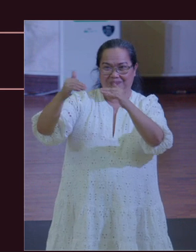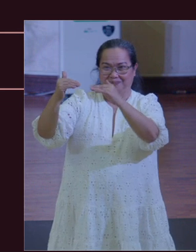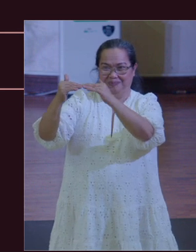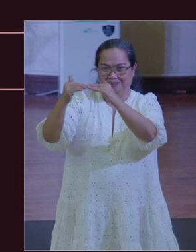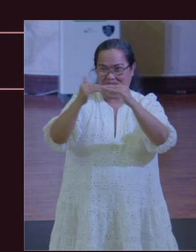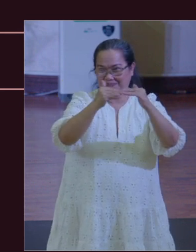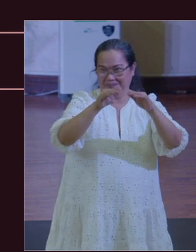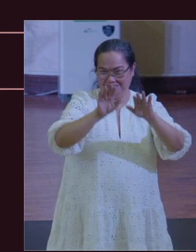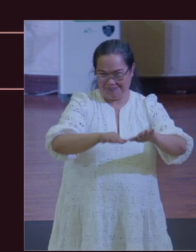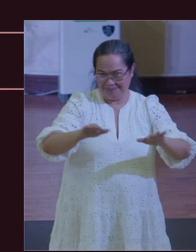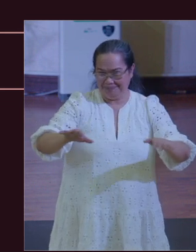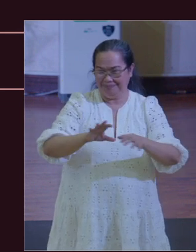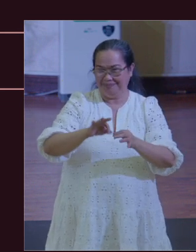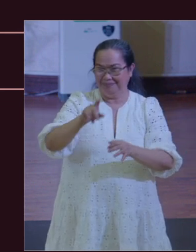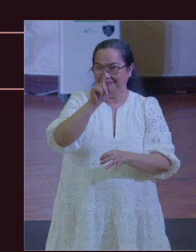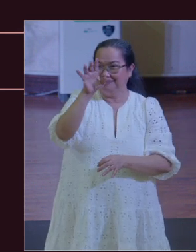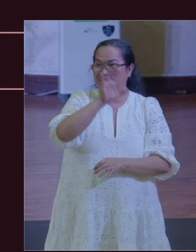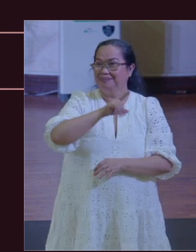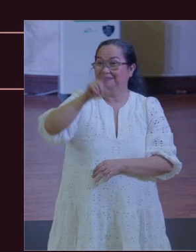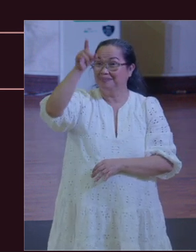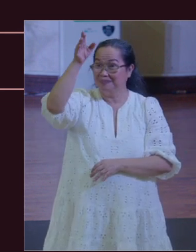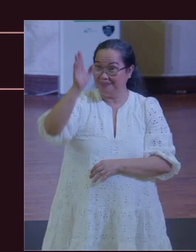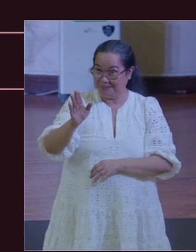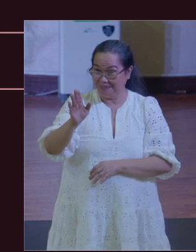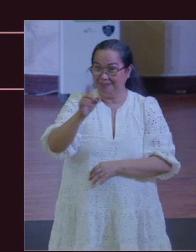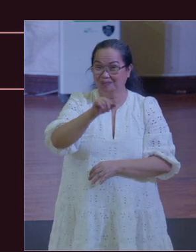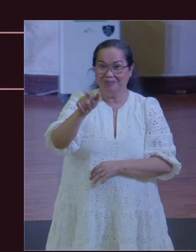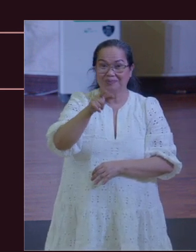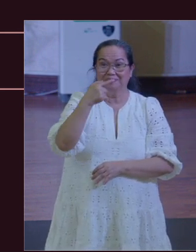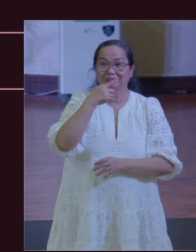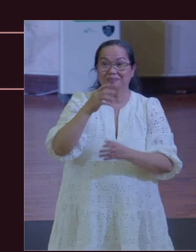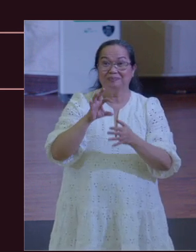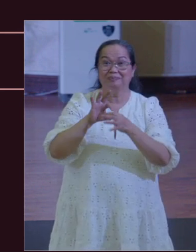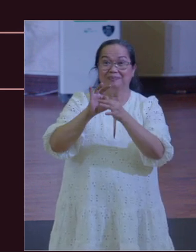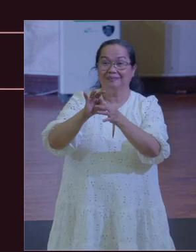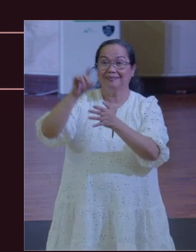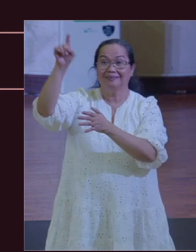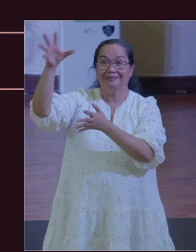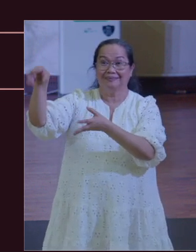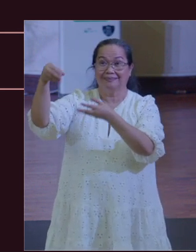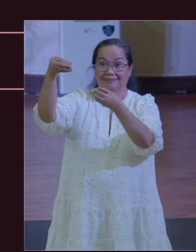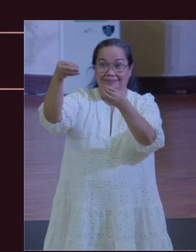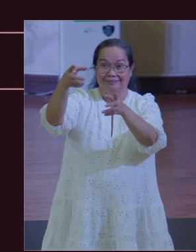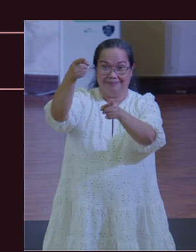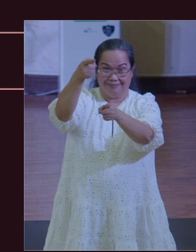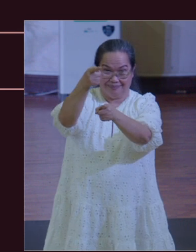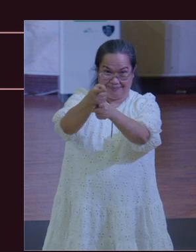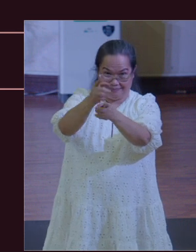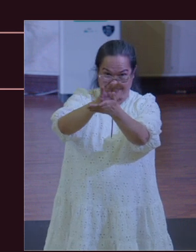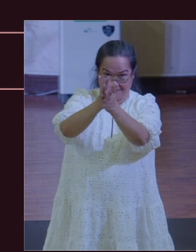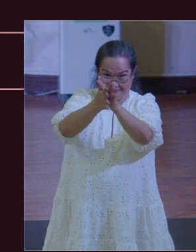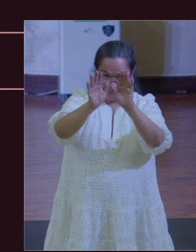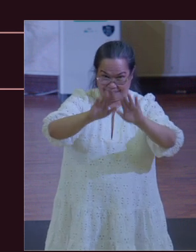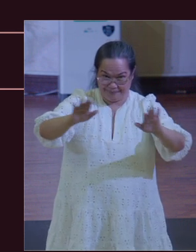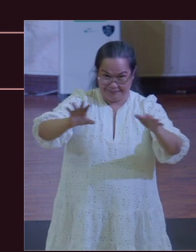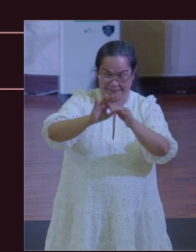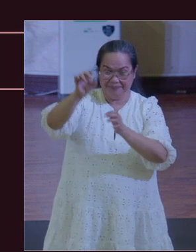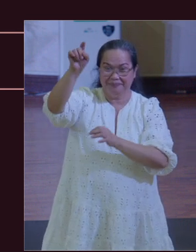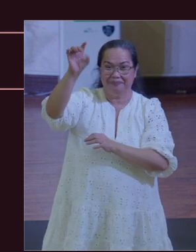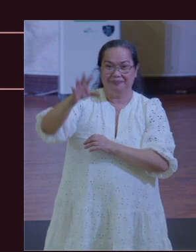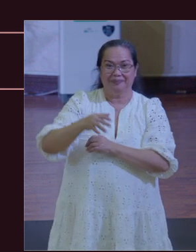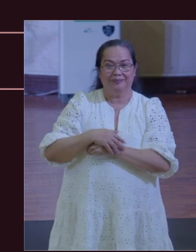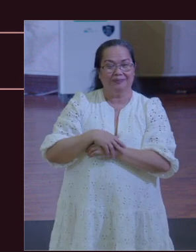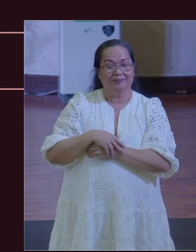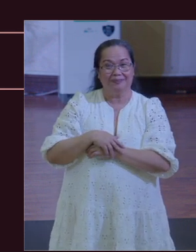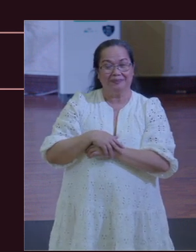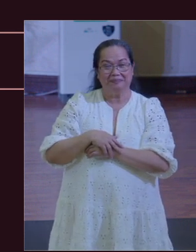Juan 1:12, ang lahat ng tumanggap kay Kristo, nanali kay Kristo, binigyan ng karapatang maging anak ng Diyos. Hindi sinabi na lahat